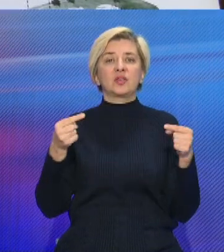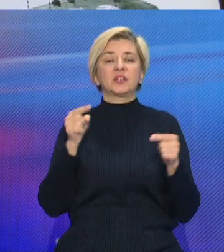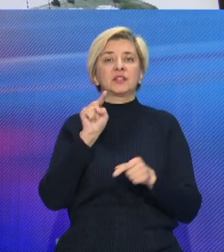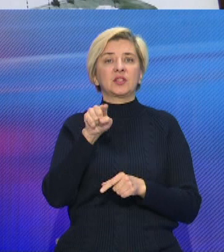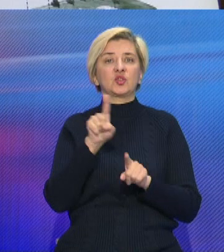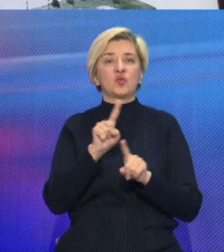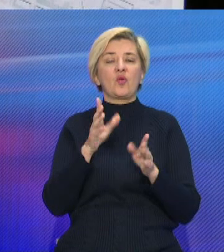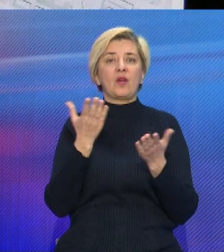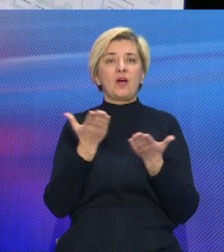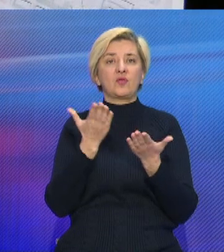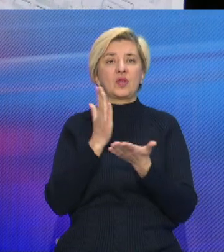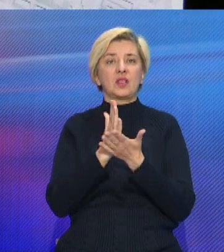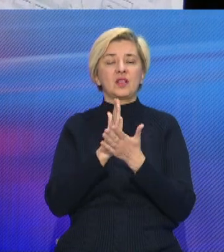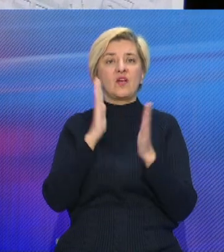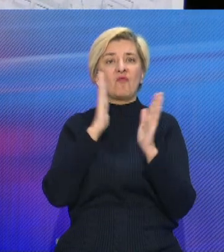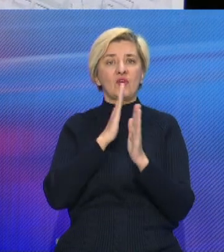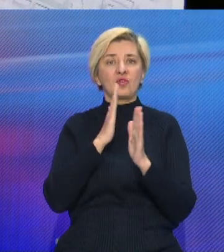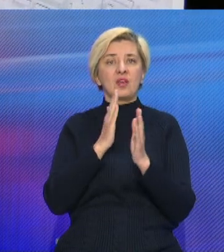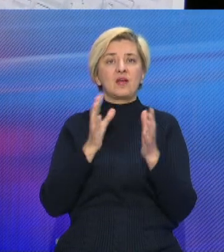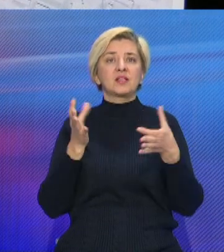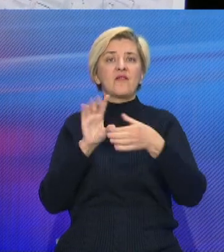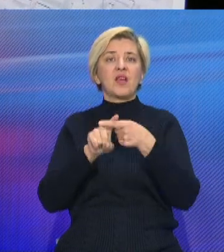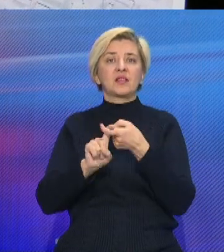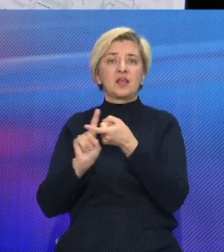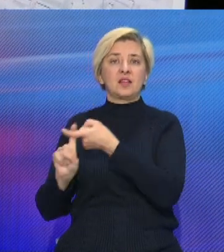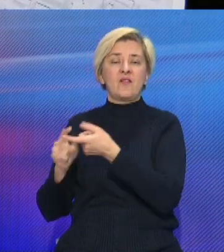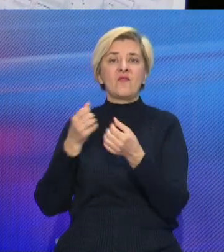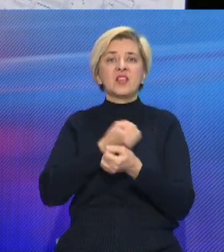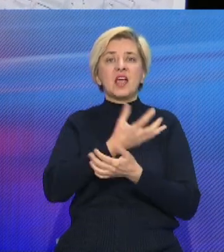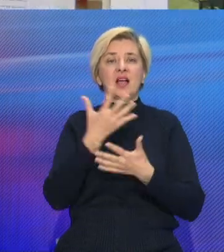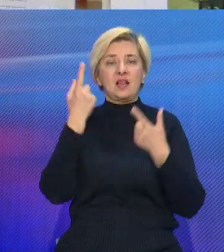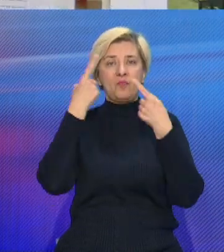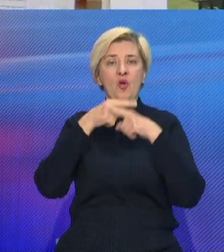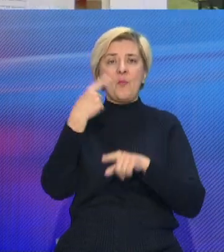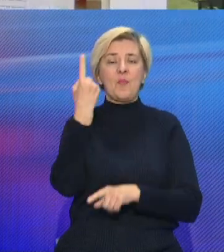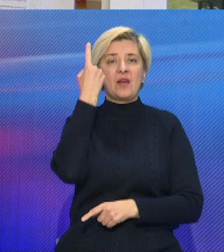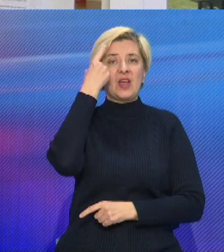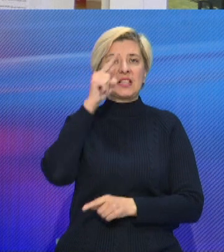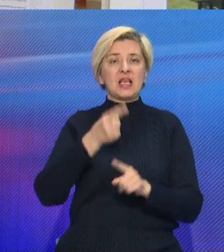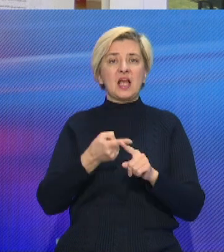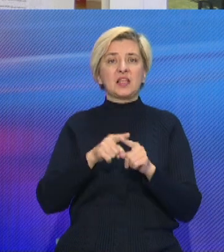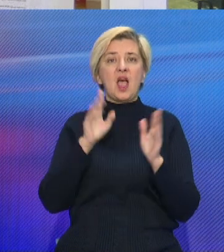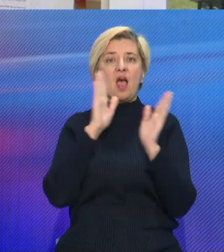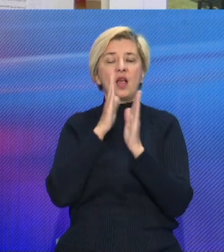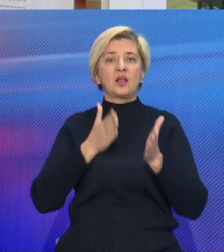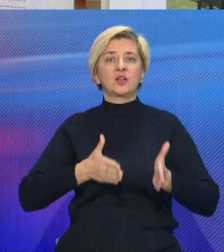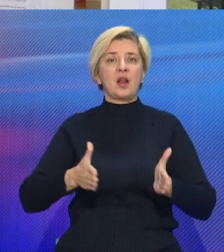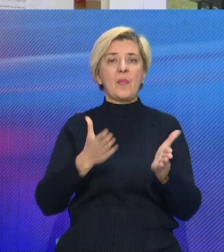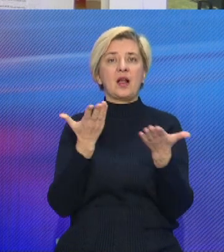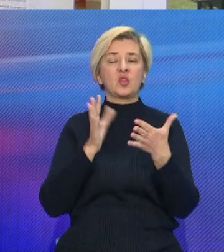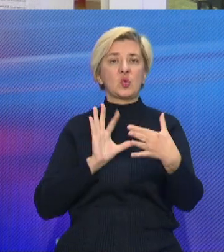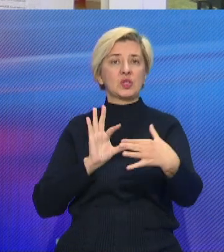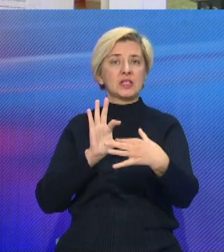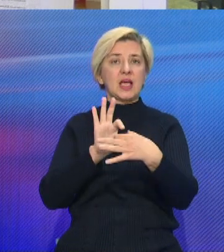мовіць, лятаюць у паветры, пераклікаліся ў некалькіх праектах. Первая ідэя – это экатрапа, которая